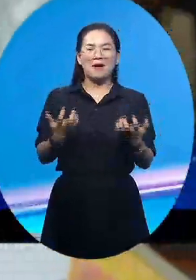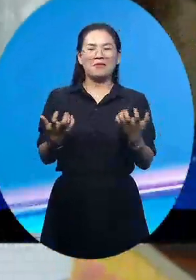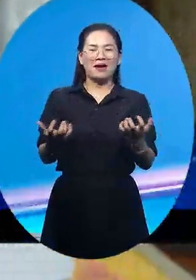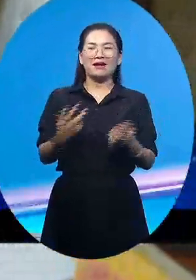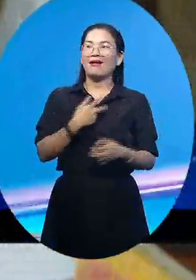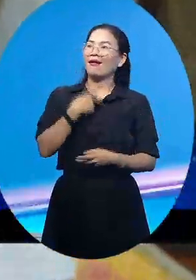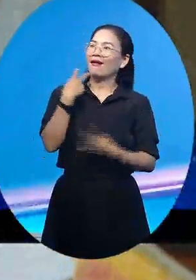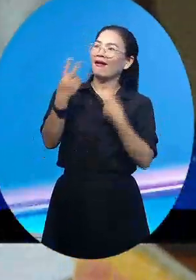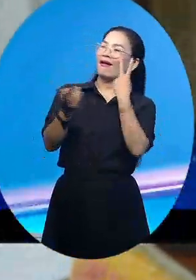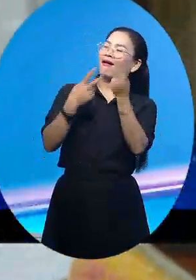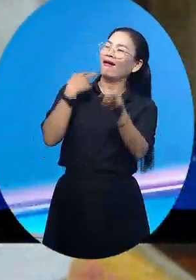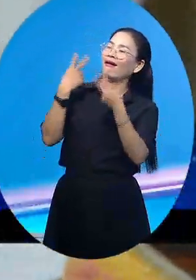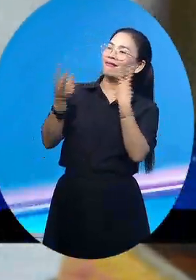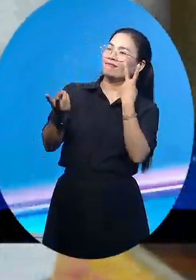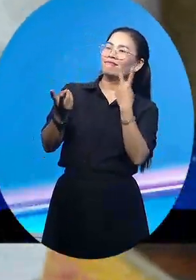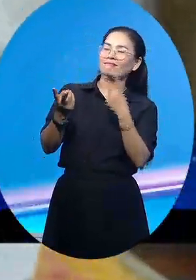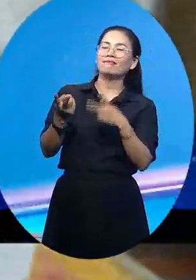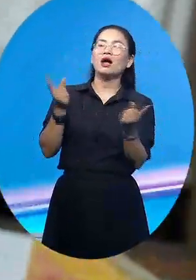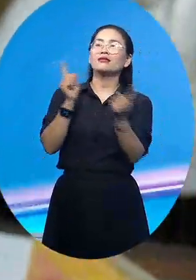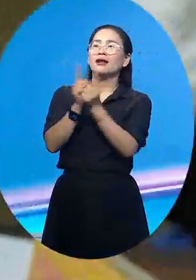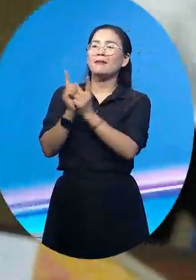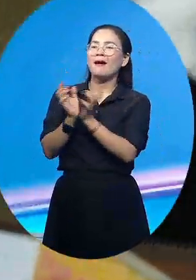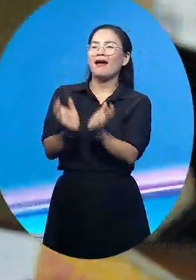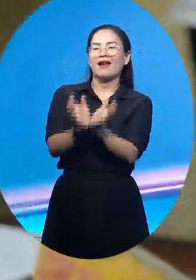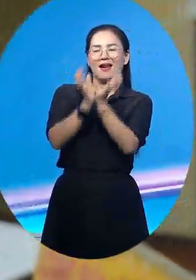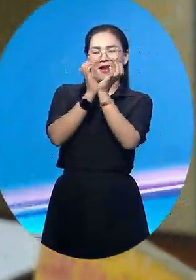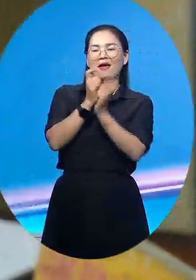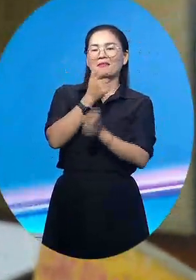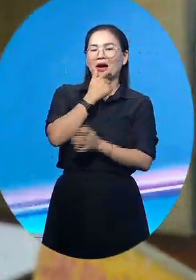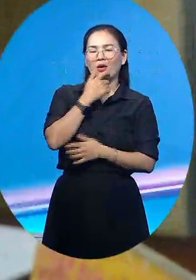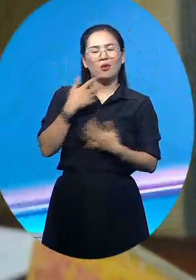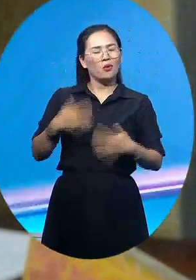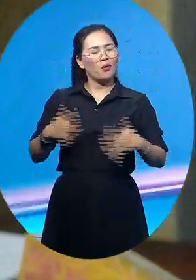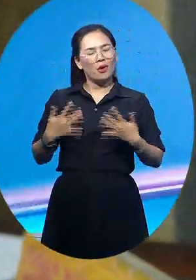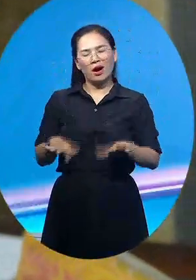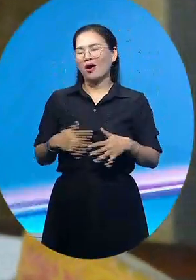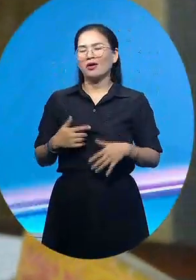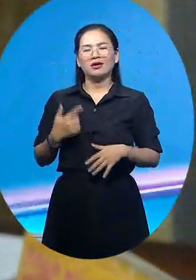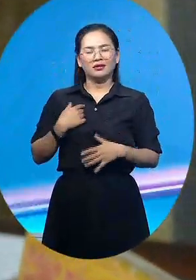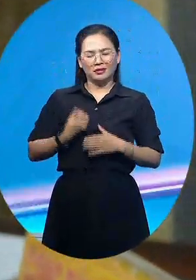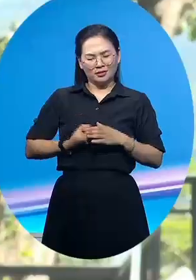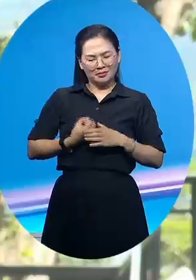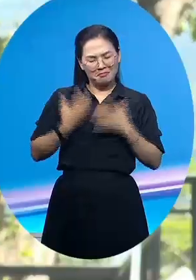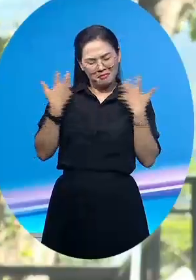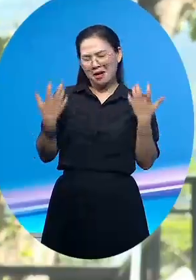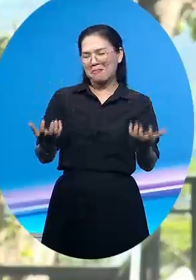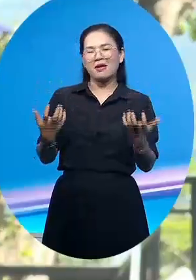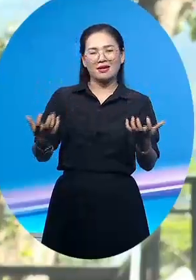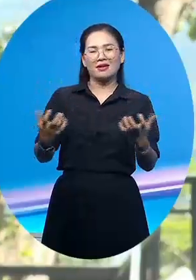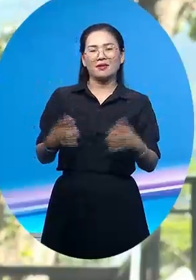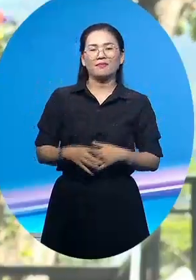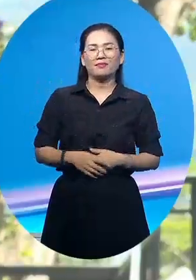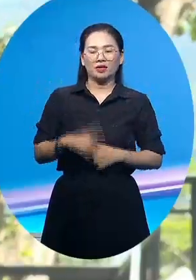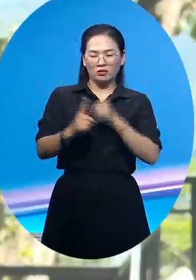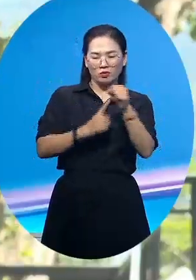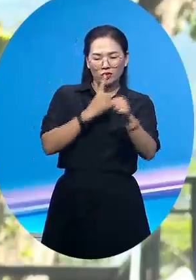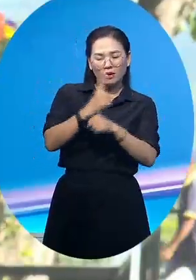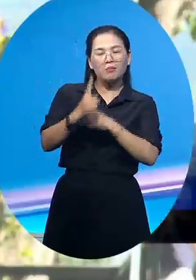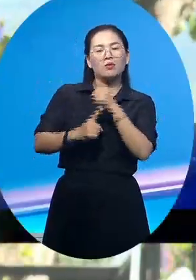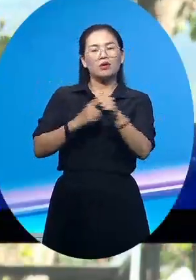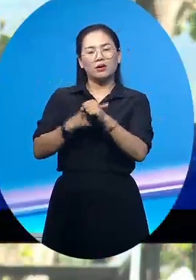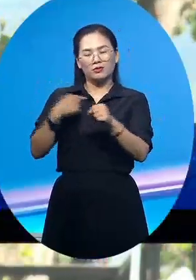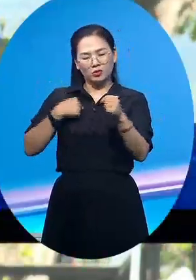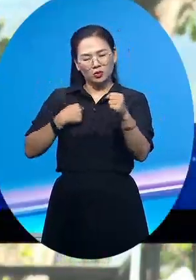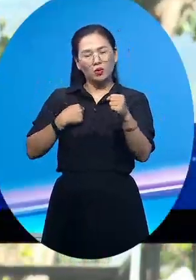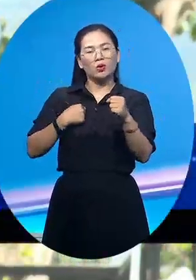đến đây và gặp được cái lễ của bà như này thật sự bọn em rất là thật sự là may mắn nào đến tháng 5 âm lịch tôi